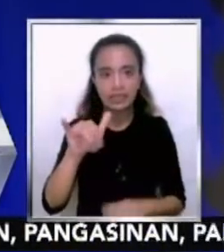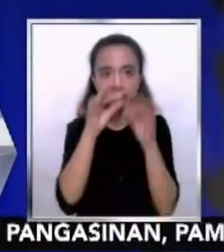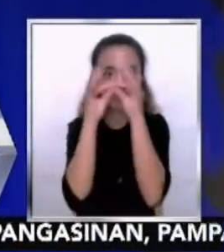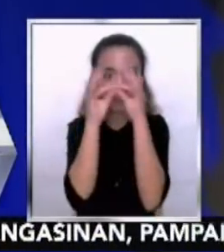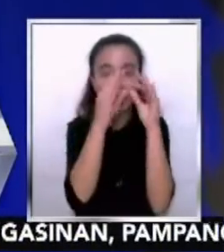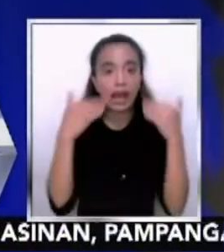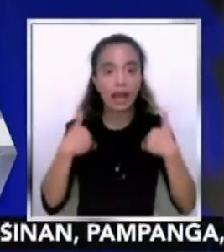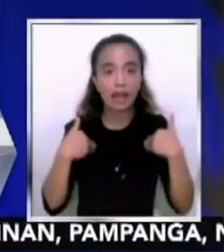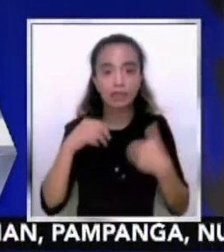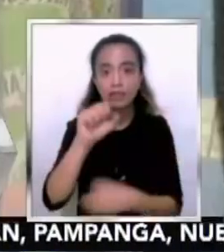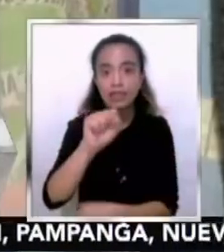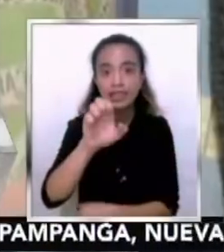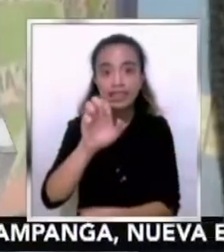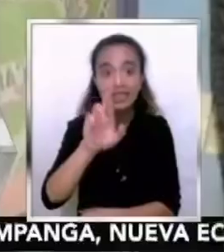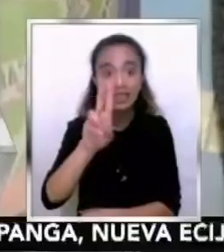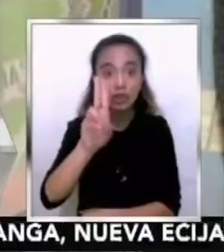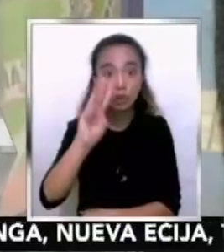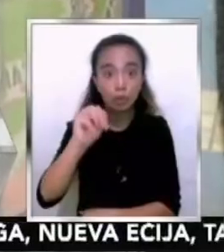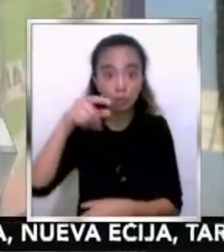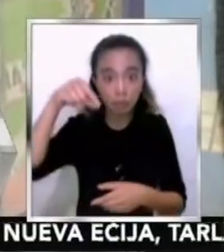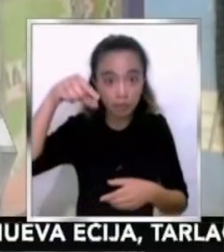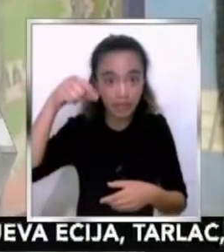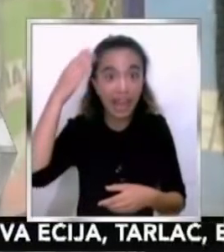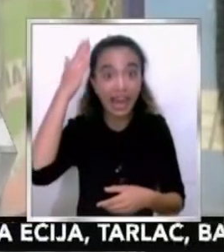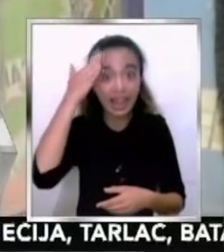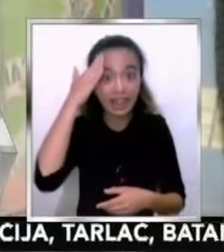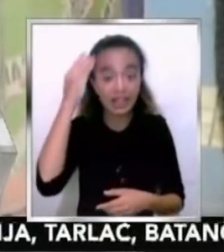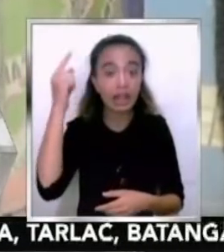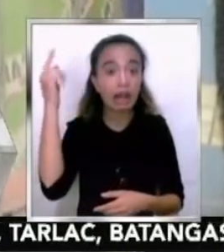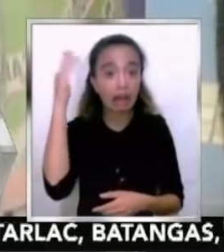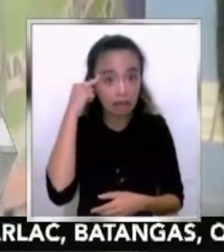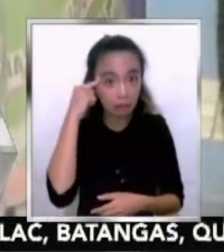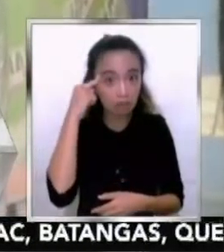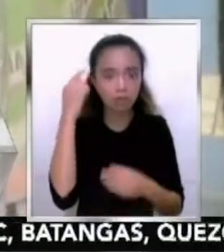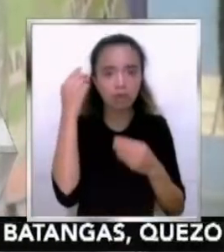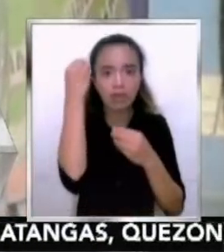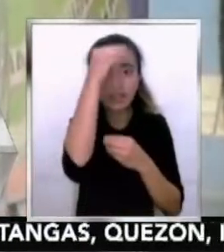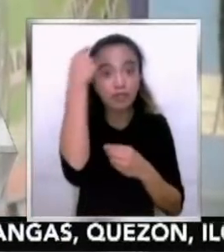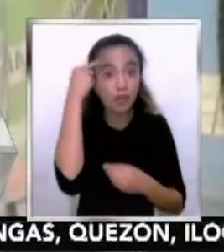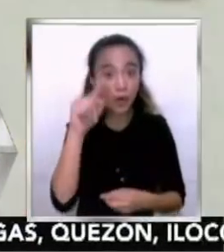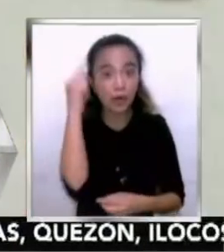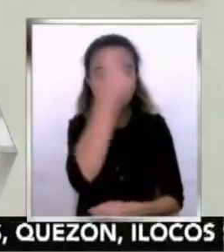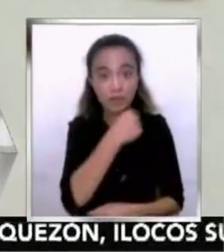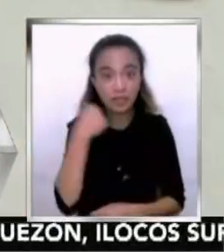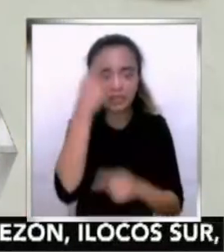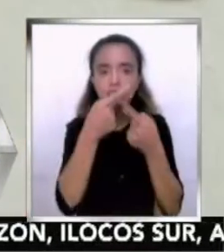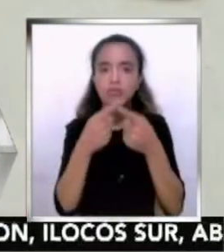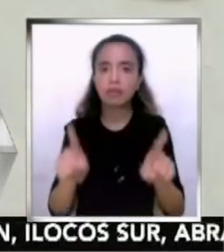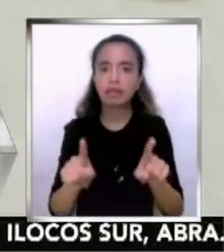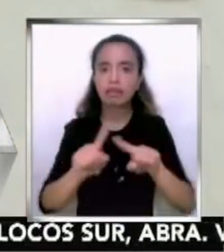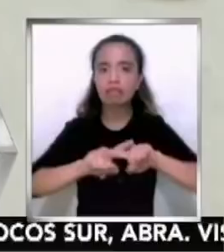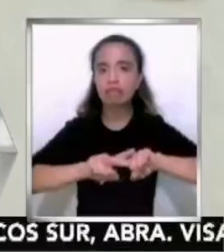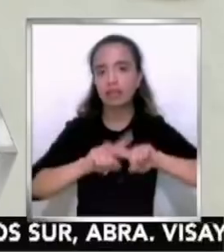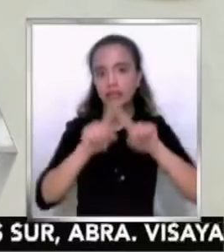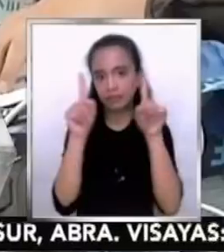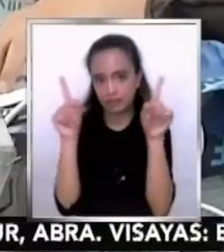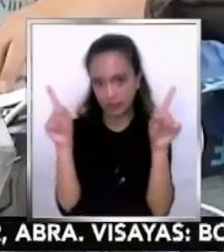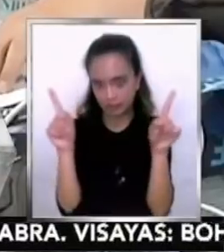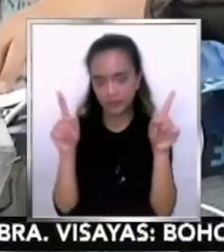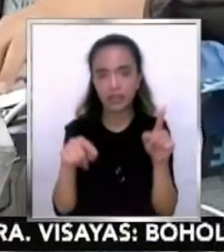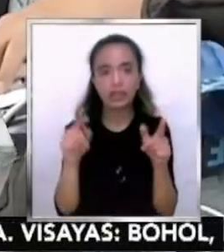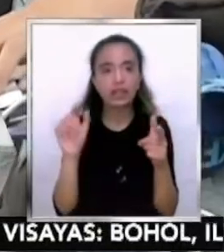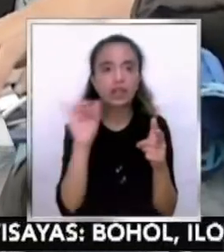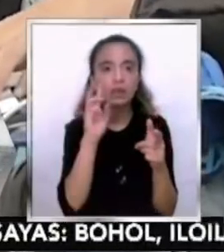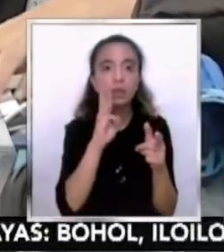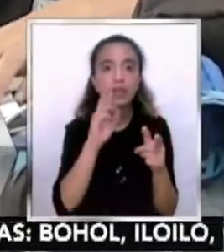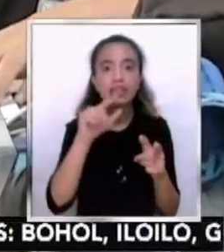sa unang tingin ay pang skin care, pero liquid ecstasy pa lang laman. Nakuha mga illegal na droga sa bag ni